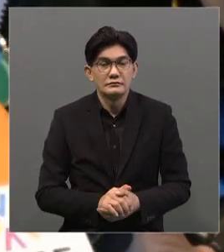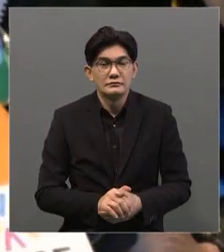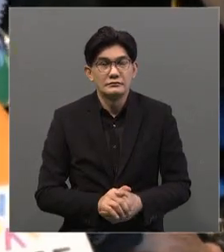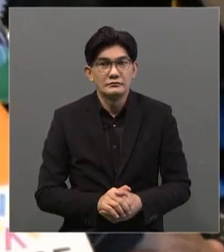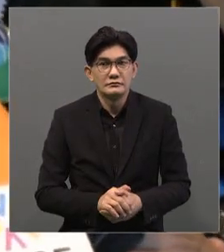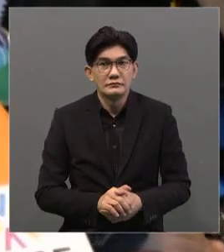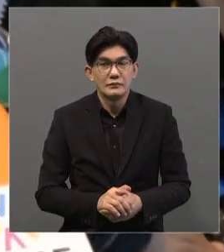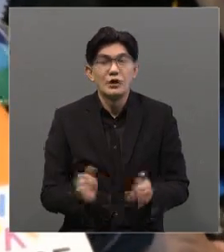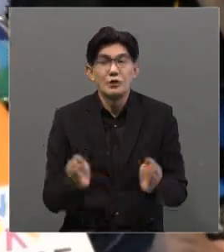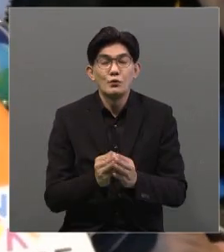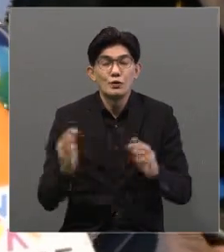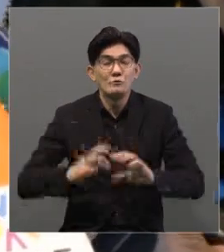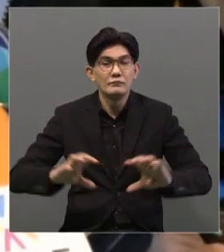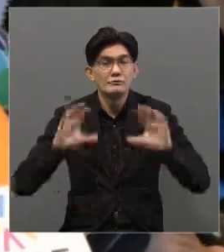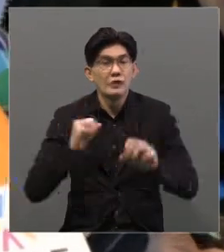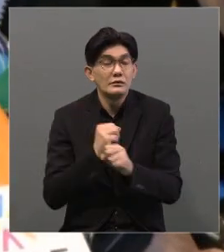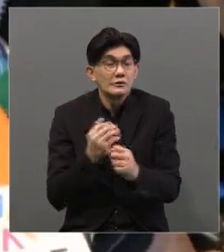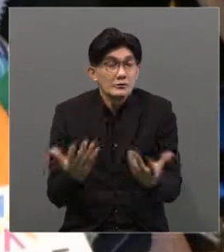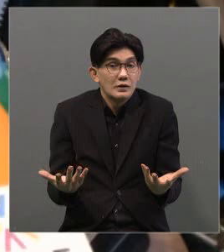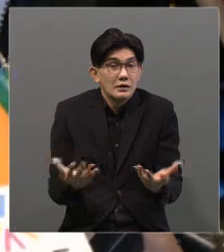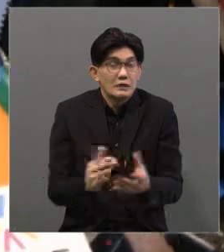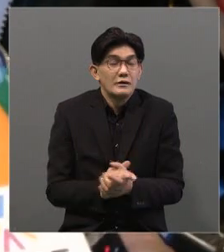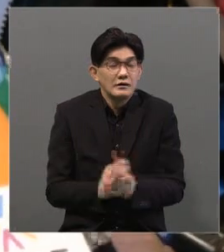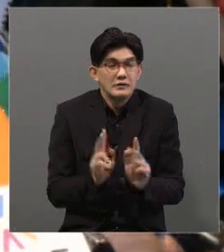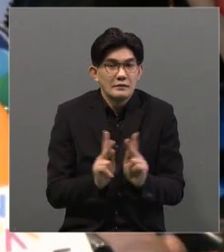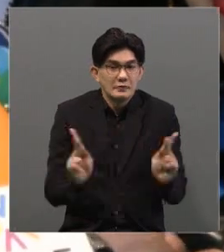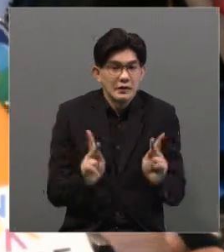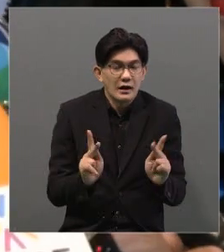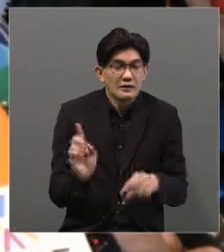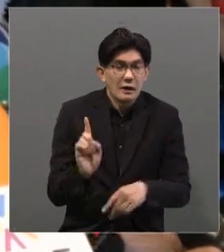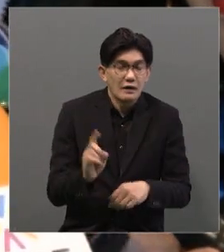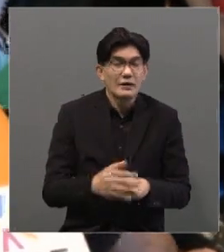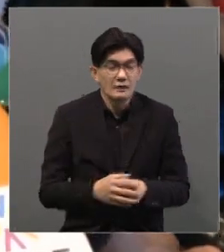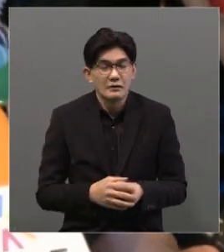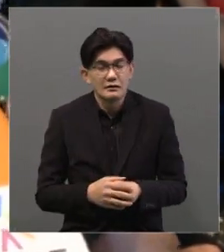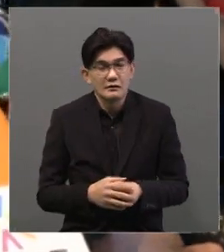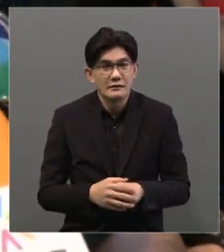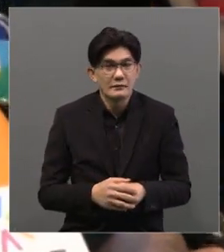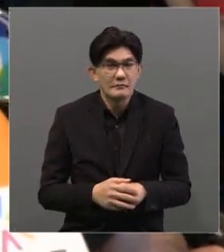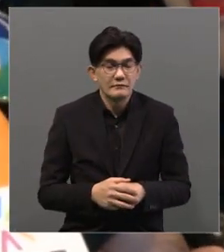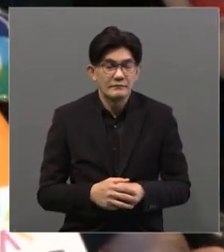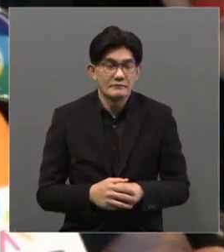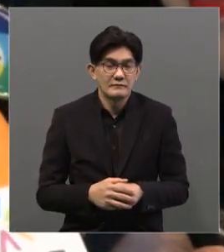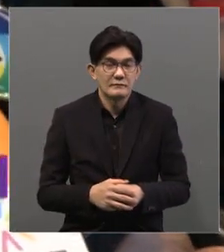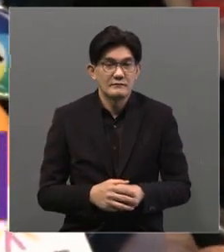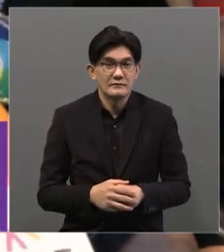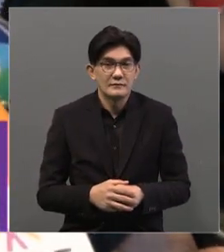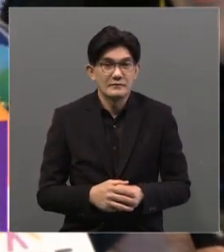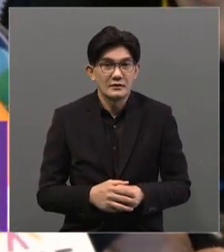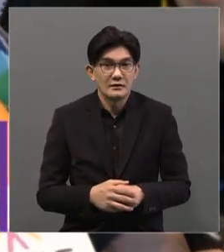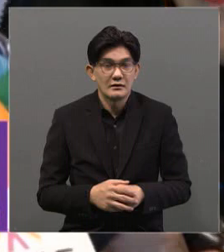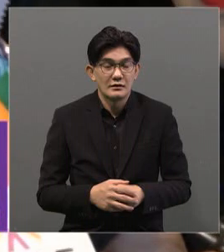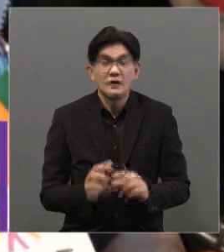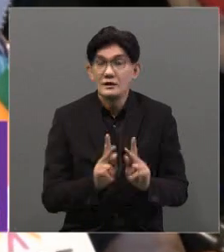ประเด็นเรื่องการร่วมรัฐบาลนะครับตอนนี้ยังไม่สามารถที่จะมีกรรมการบริหารพรรคได้เลยมีท่าทีอย่างไร ก็เป็นหน้า